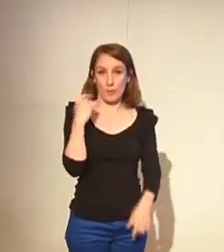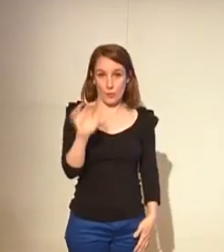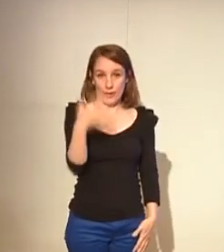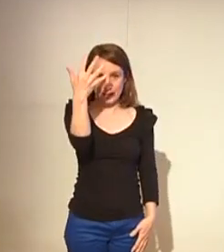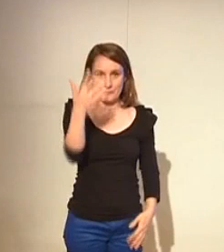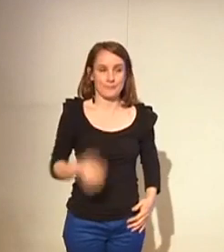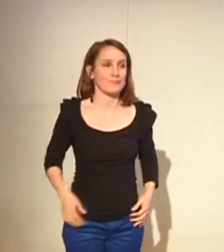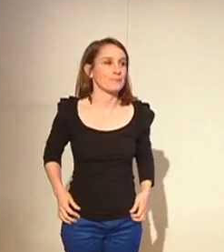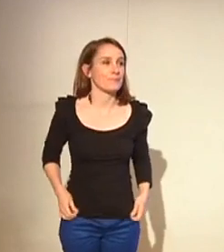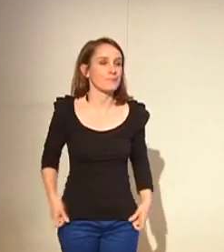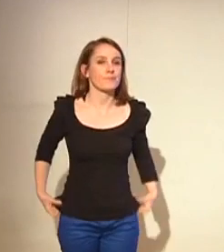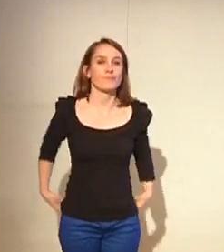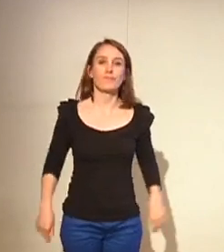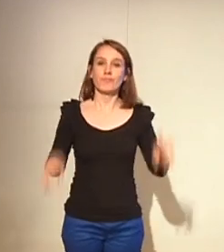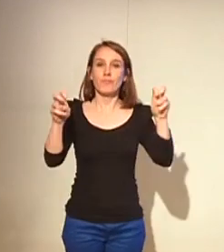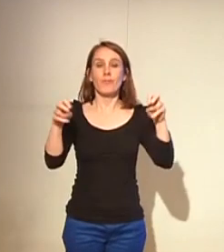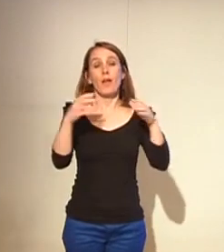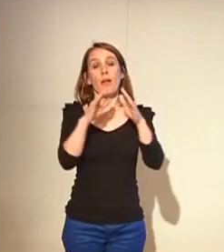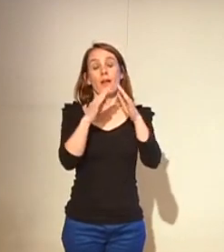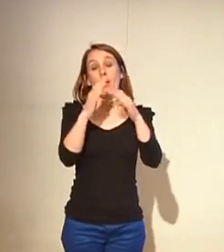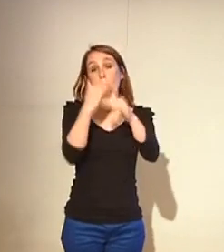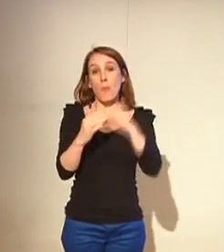15 le plan climat